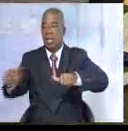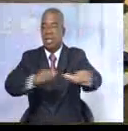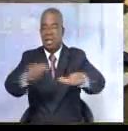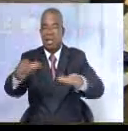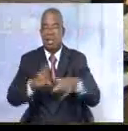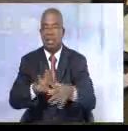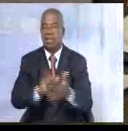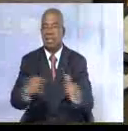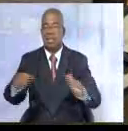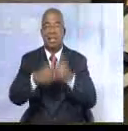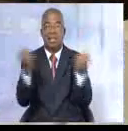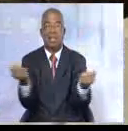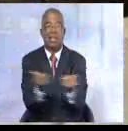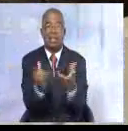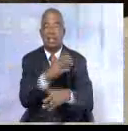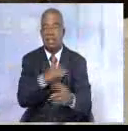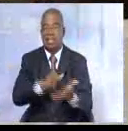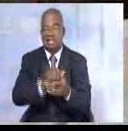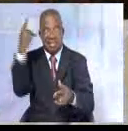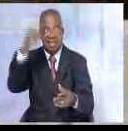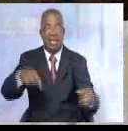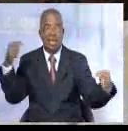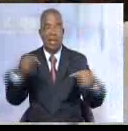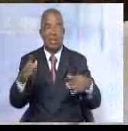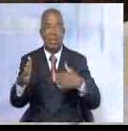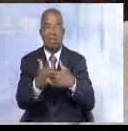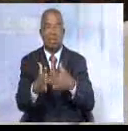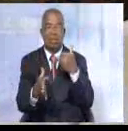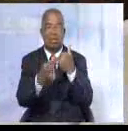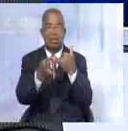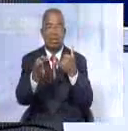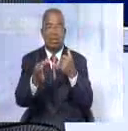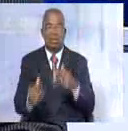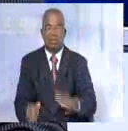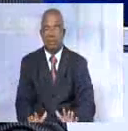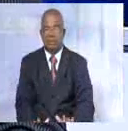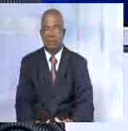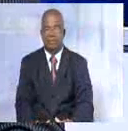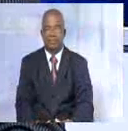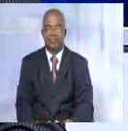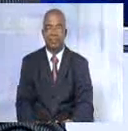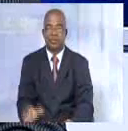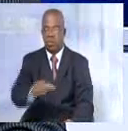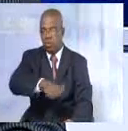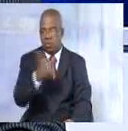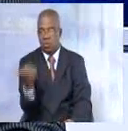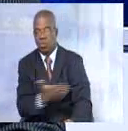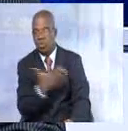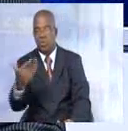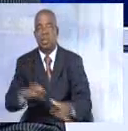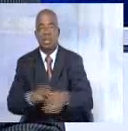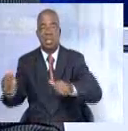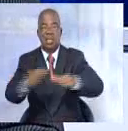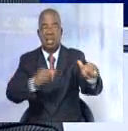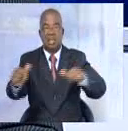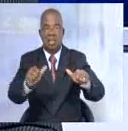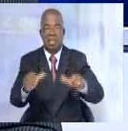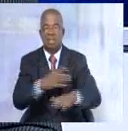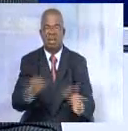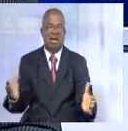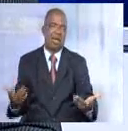l'action communautaire toujours dans le cadre de la lutte contre le VIH-Sida. Autre aspect de l'actualité, les cas de